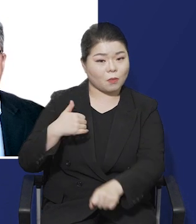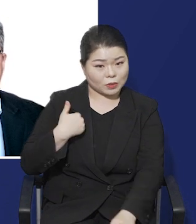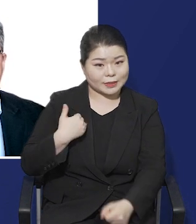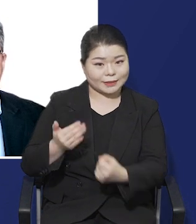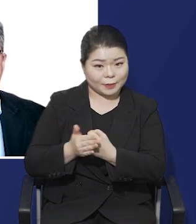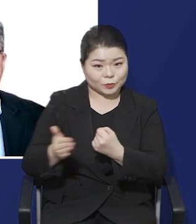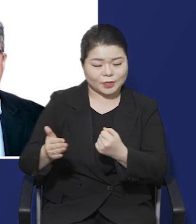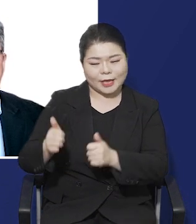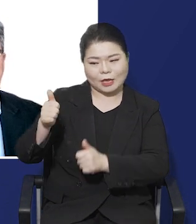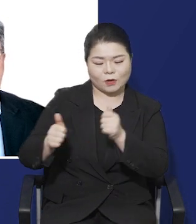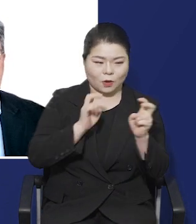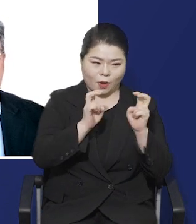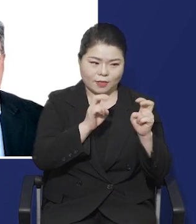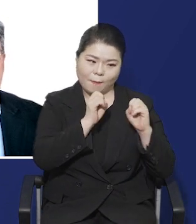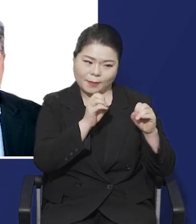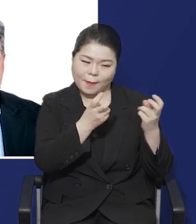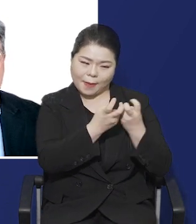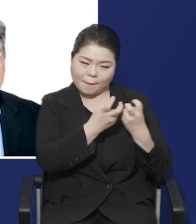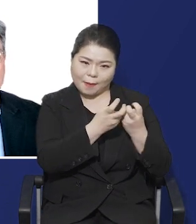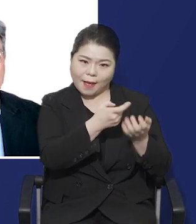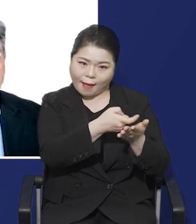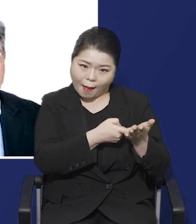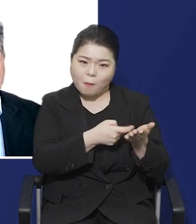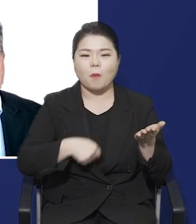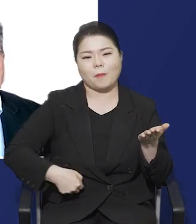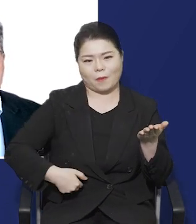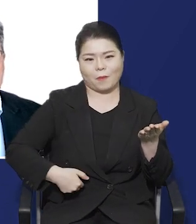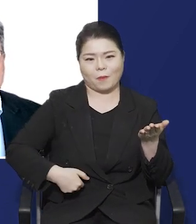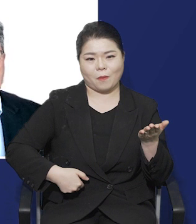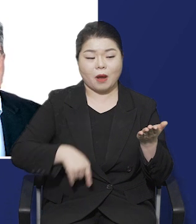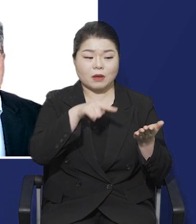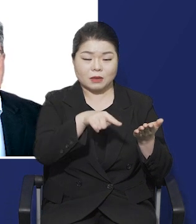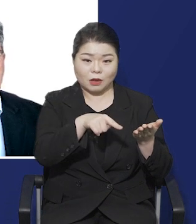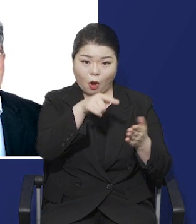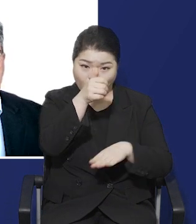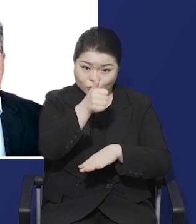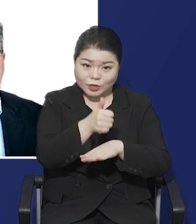위해서는 경쟁 기업들의 마케팅 방법을 알아봐야 되는데요. 결국